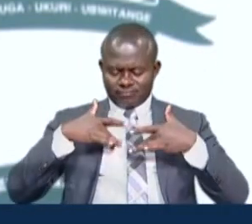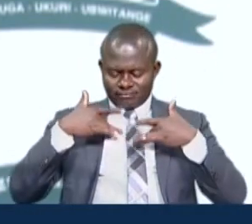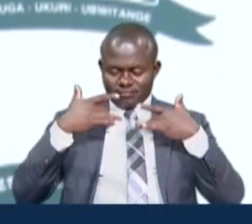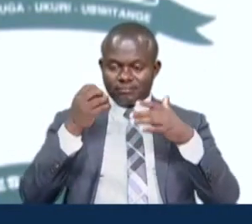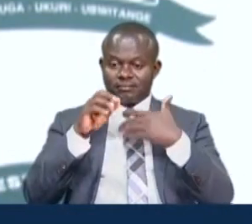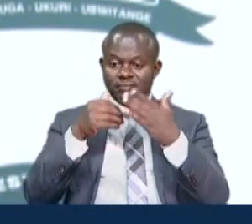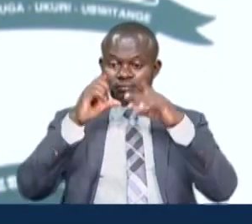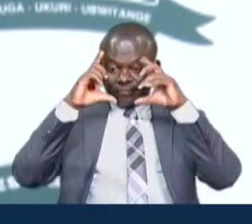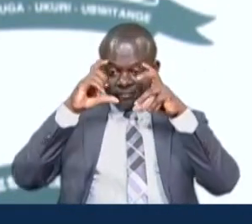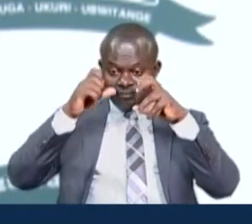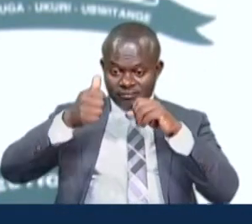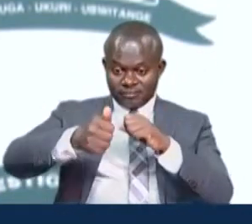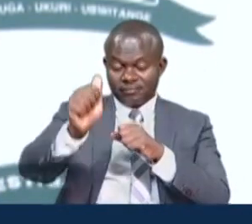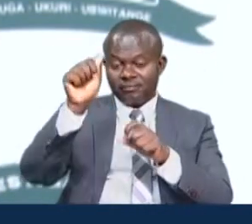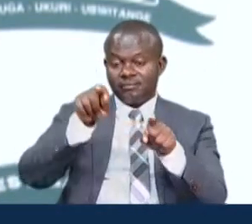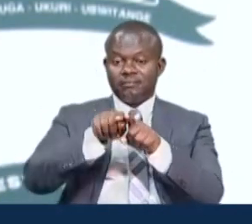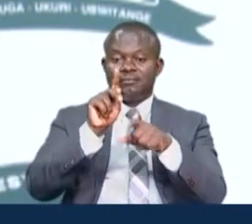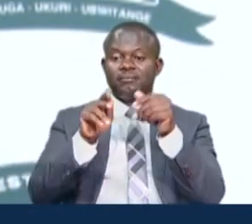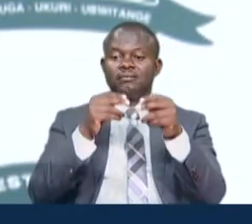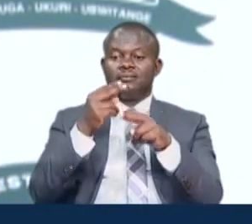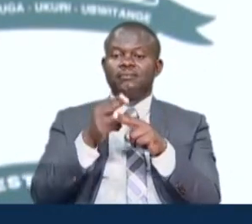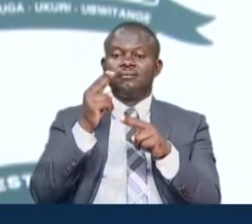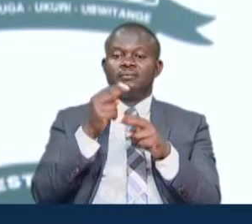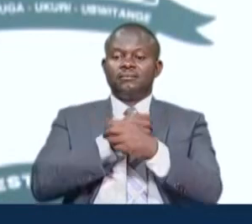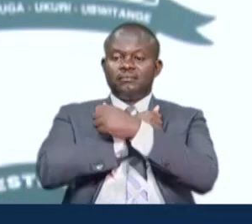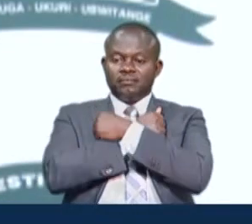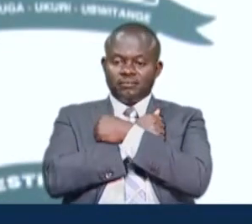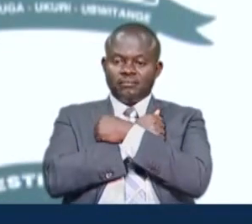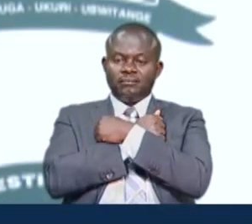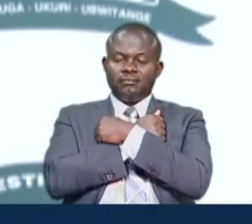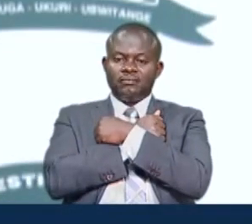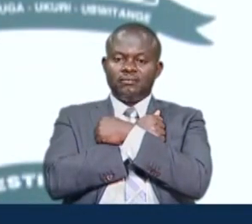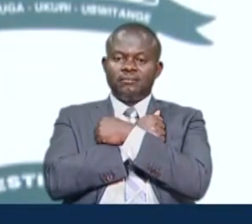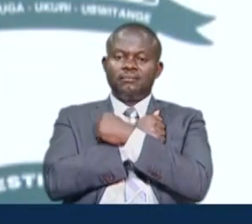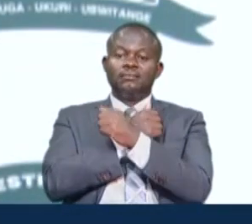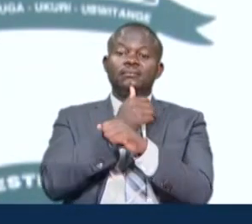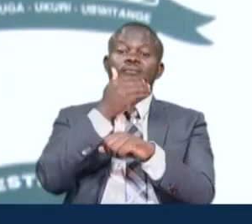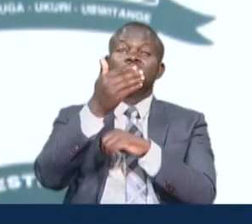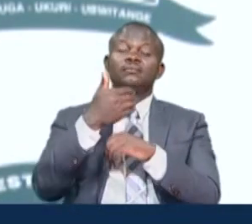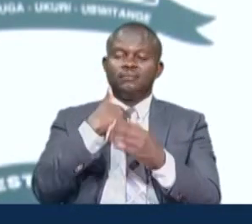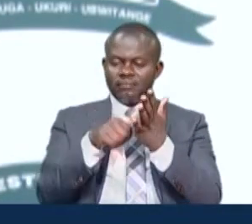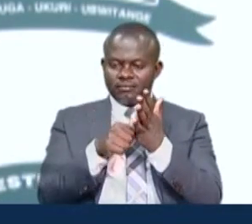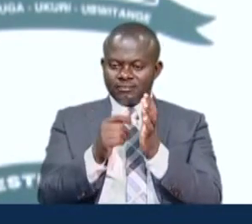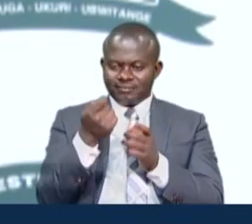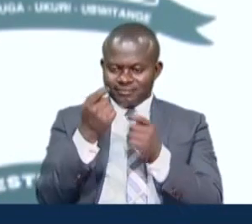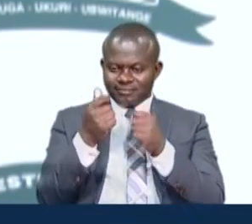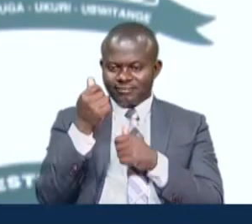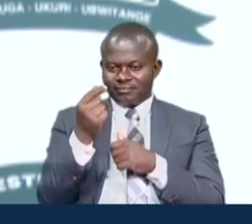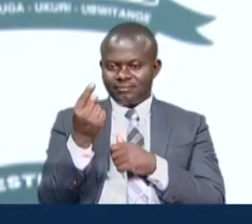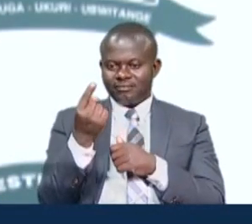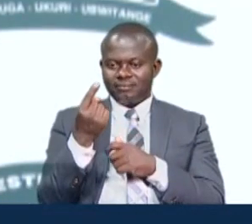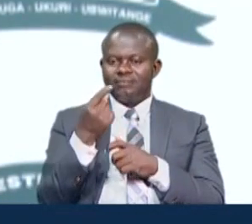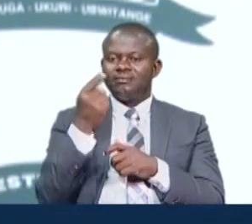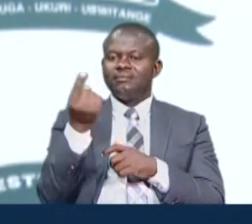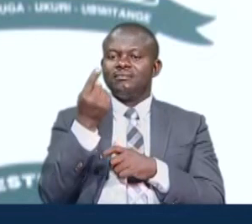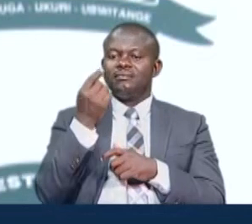akaba yarayamufotoye nk'abantu bitwa ngo bakundana noneho bagira icyo bapfa gatoya umwe akavuga